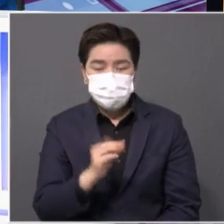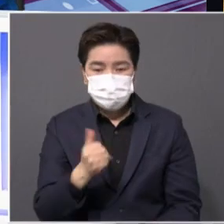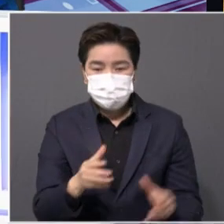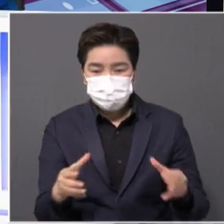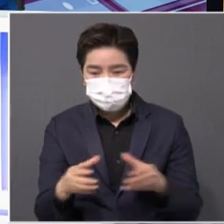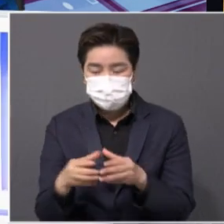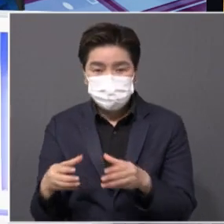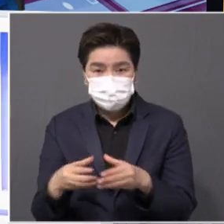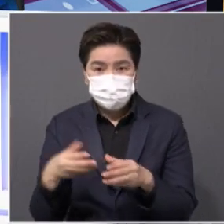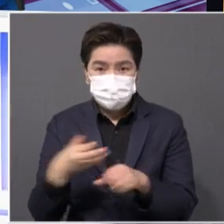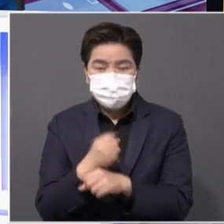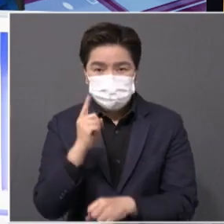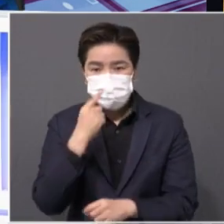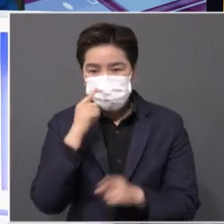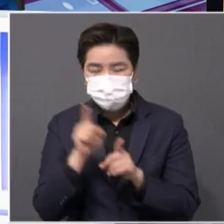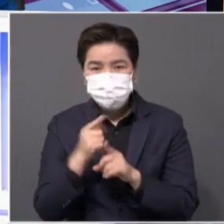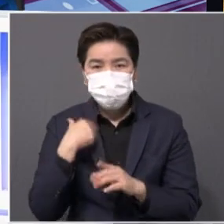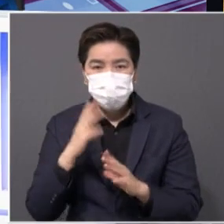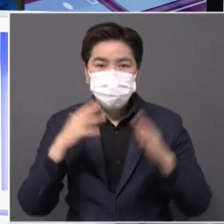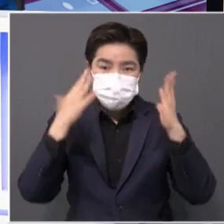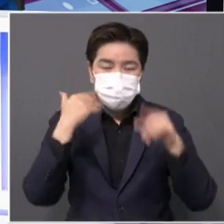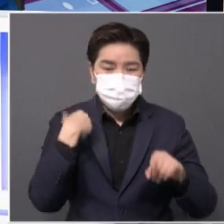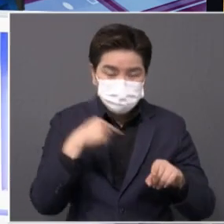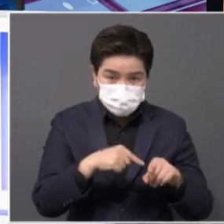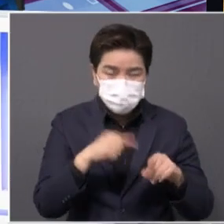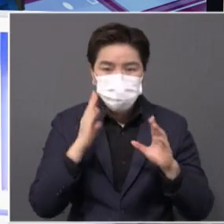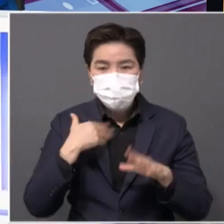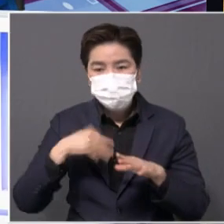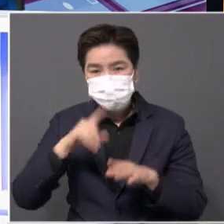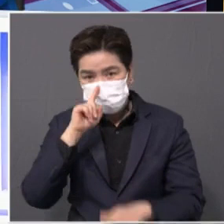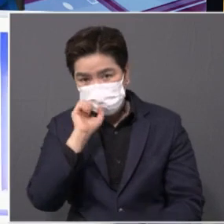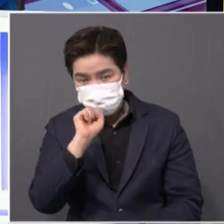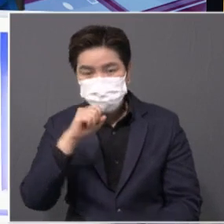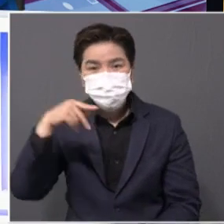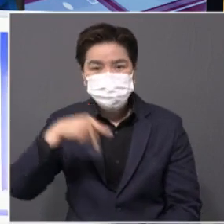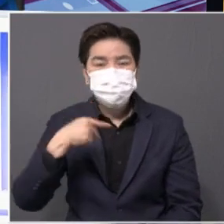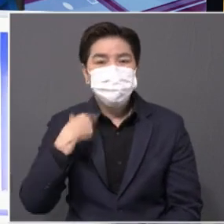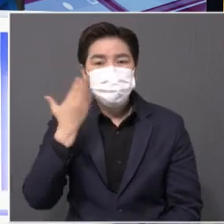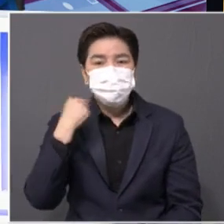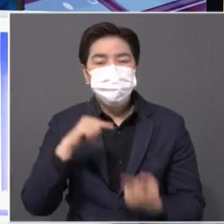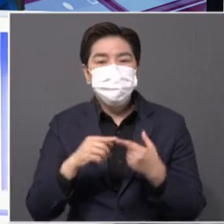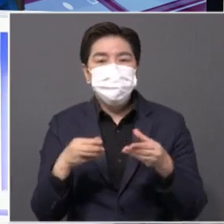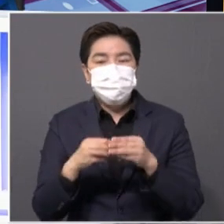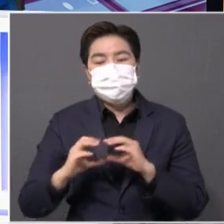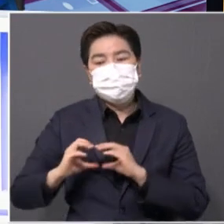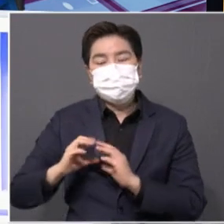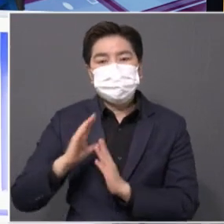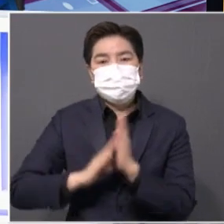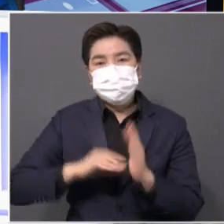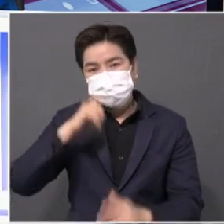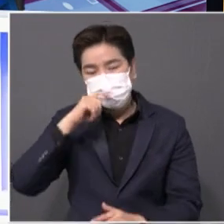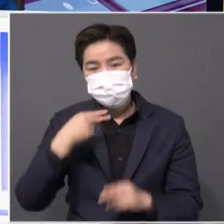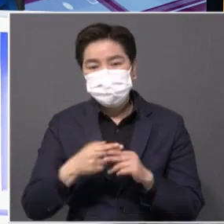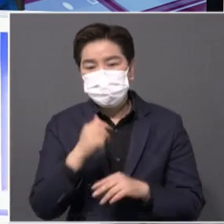ส่วนอีกหนึ่งพรรคการเมืองเมื่อวานนี้ต้องบอกว่าบรรยากาศมีทั้งคนเชียร์และมีคนมาจับตามองเป็นพิเศษด้วยอย่างพรรคภูมิใจไทย